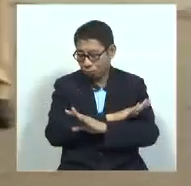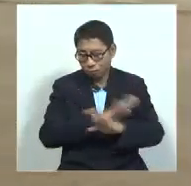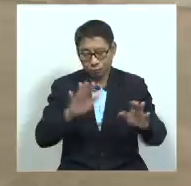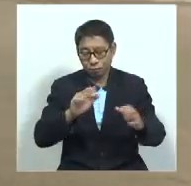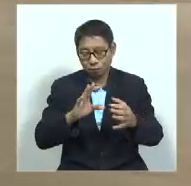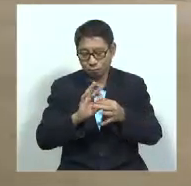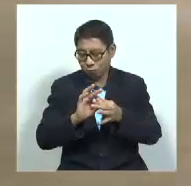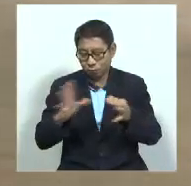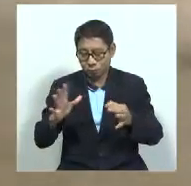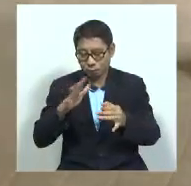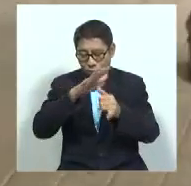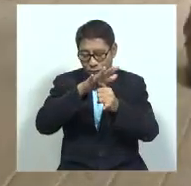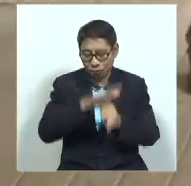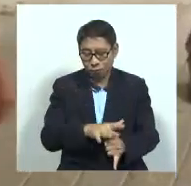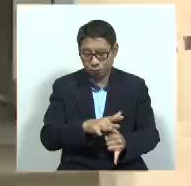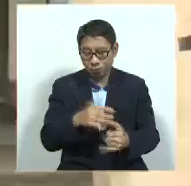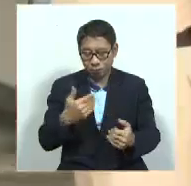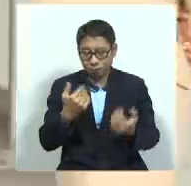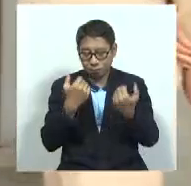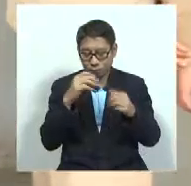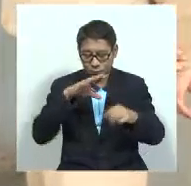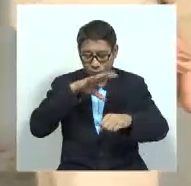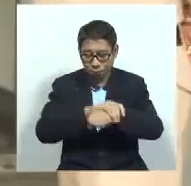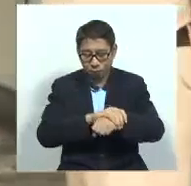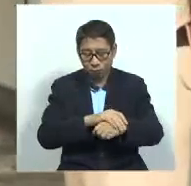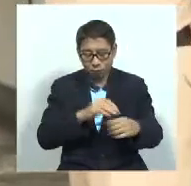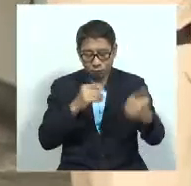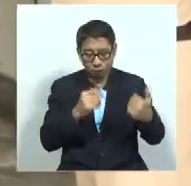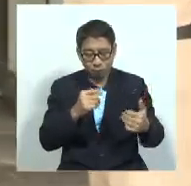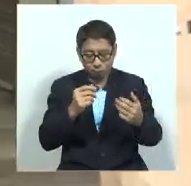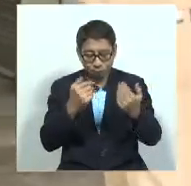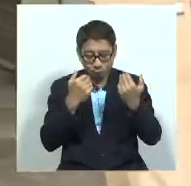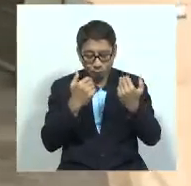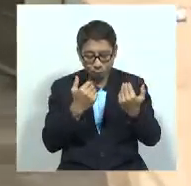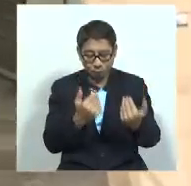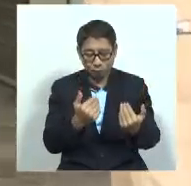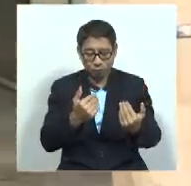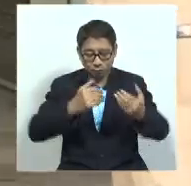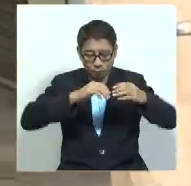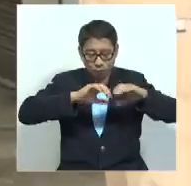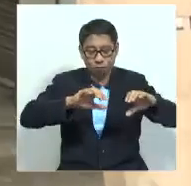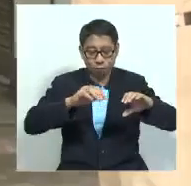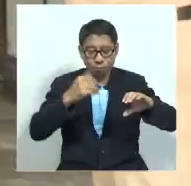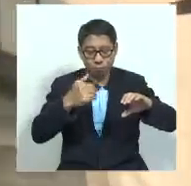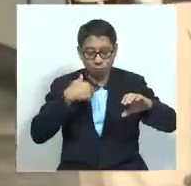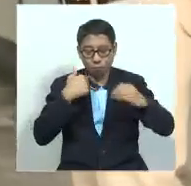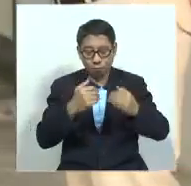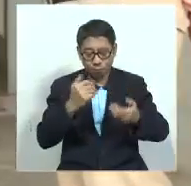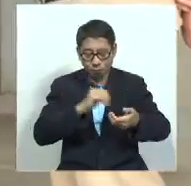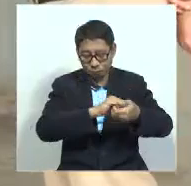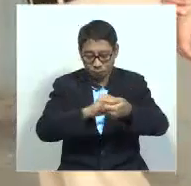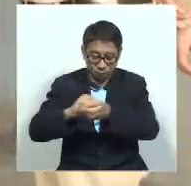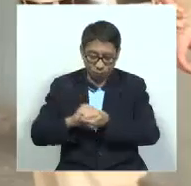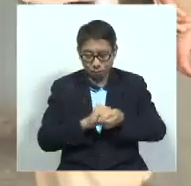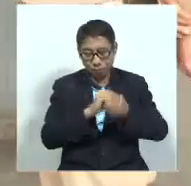ใดที่จะได้ประโยชน์จากการควบคุมตัวนายฮาคิมแต่ว่าในฐานะรัฐอธิปไตยที่มีพันธะท